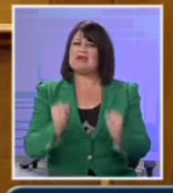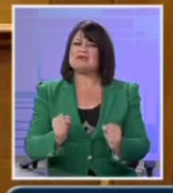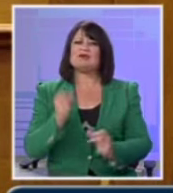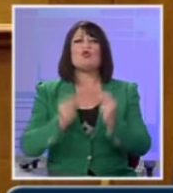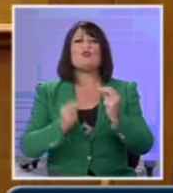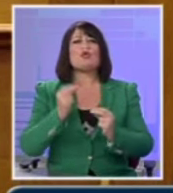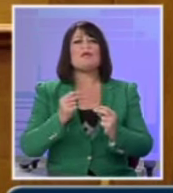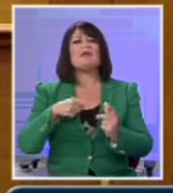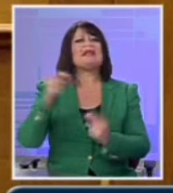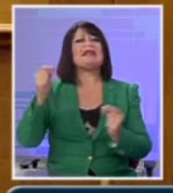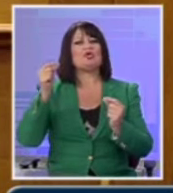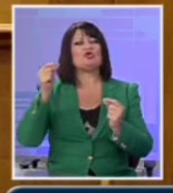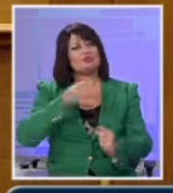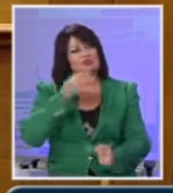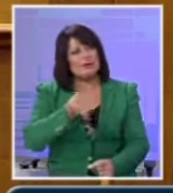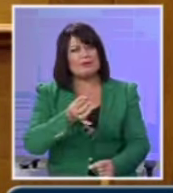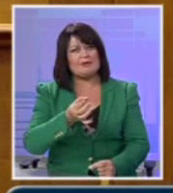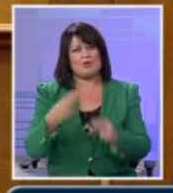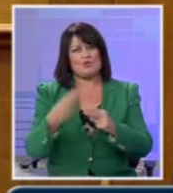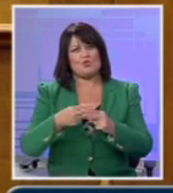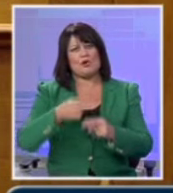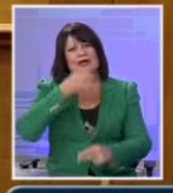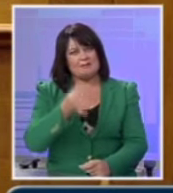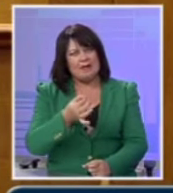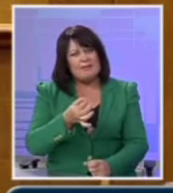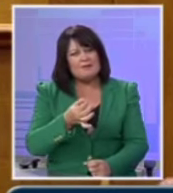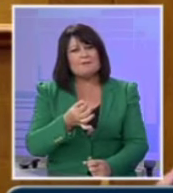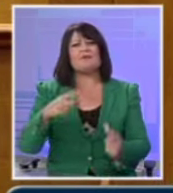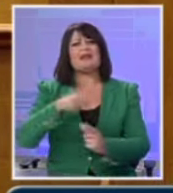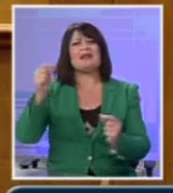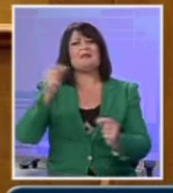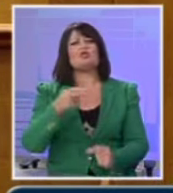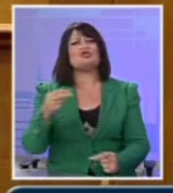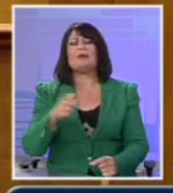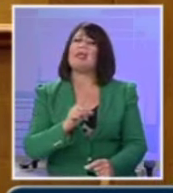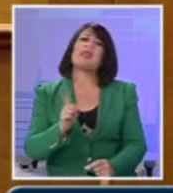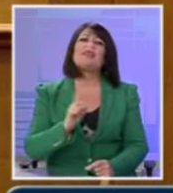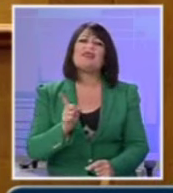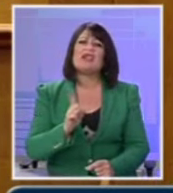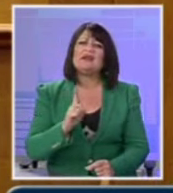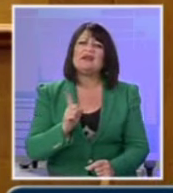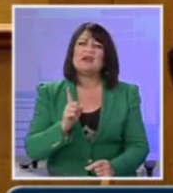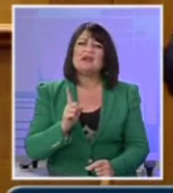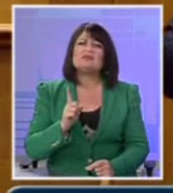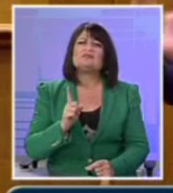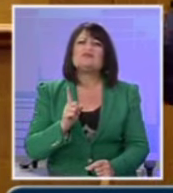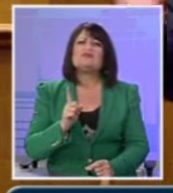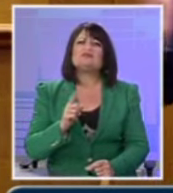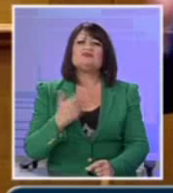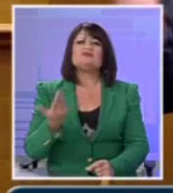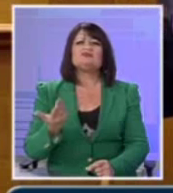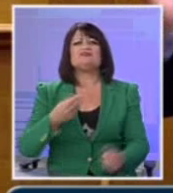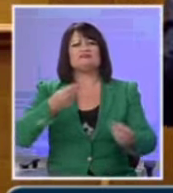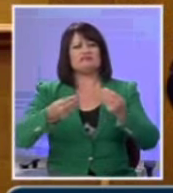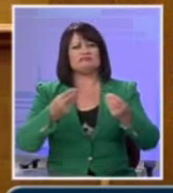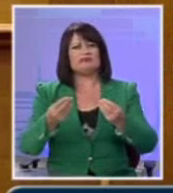το Κυπριακό. Τονίσαμε και υπογραμμίσαμε ότι το Κυπριακό δεν είναι ζήτημα όπως πήγε να εμφανιστεί κατανομής των